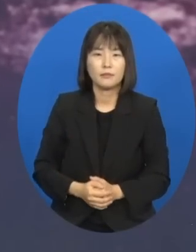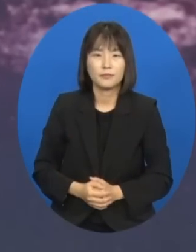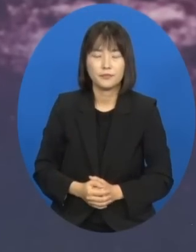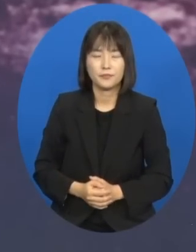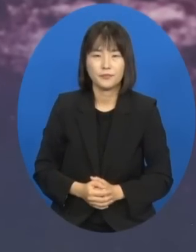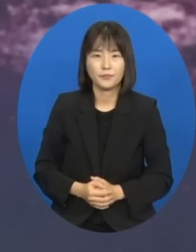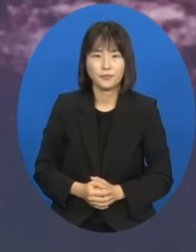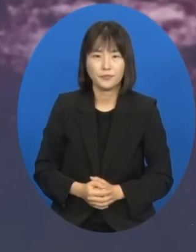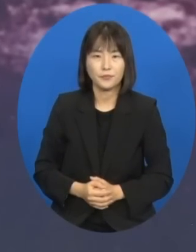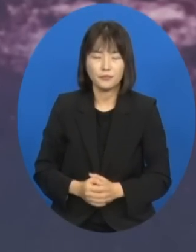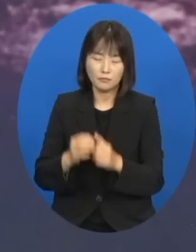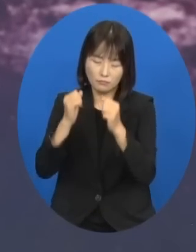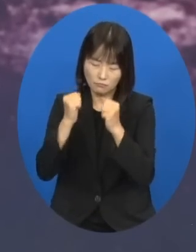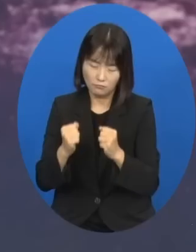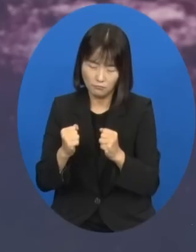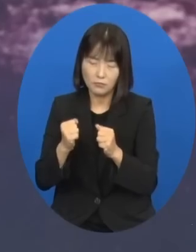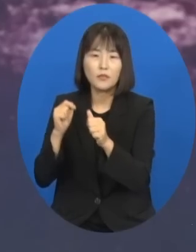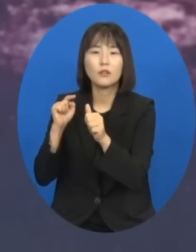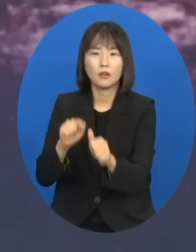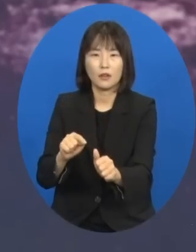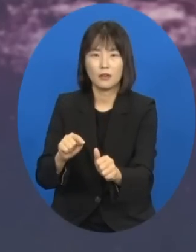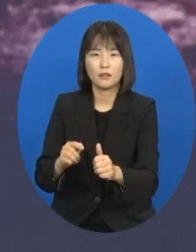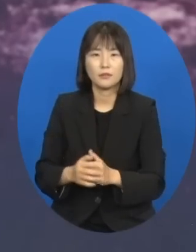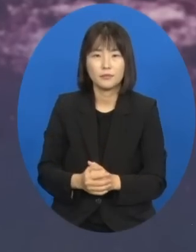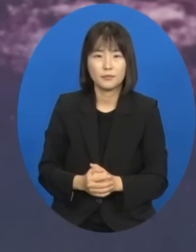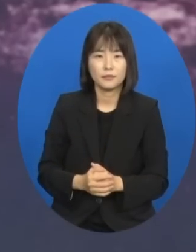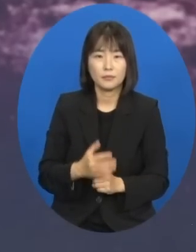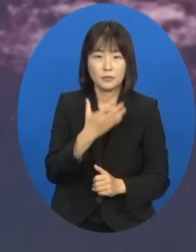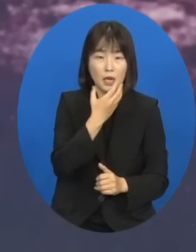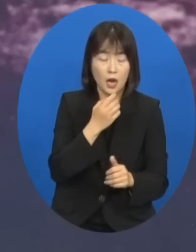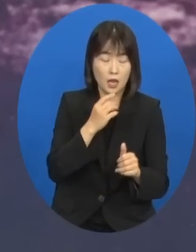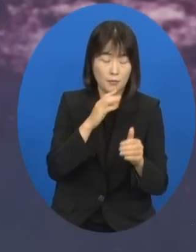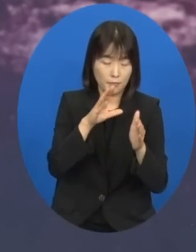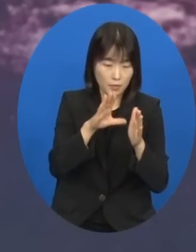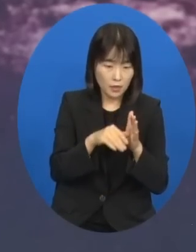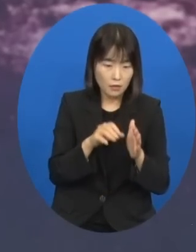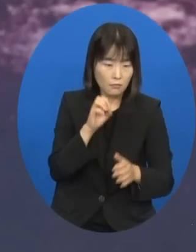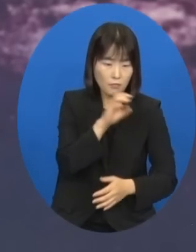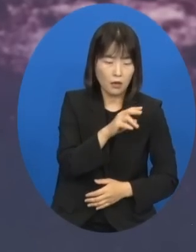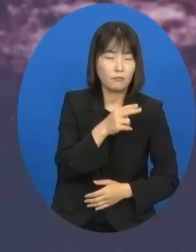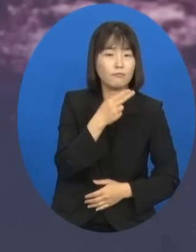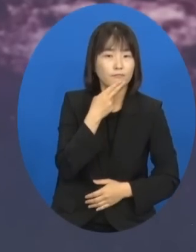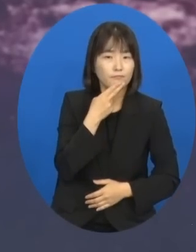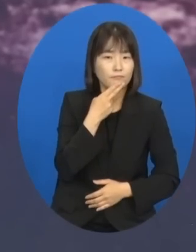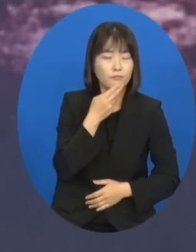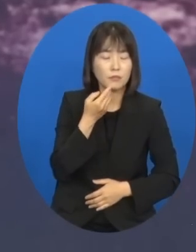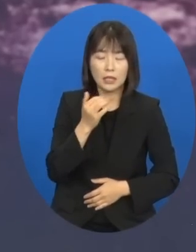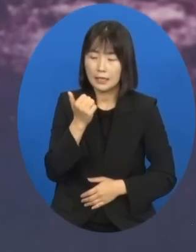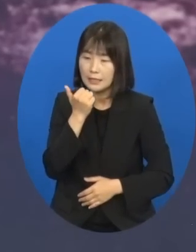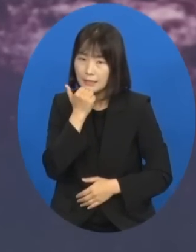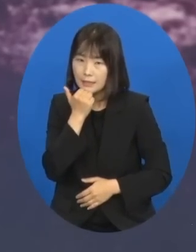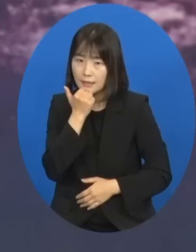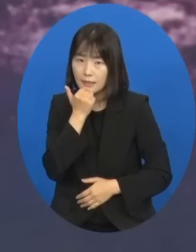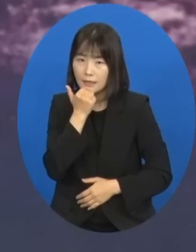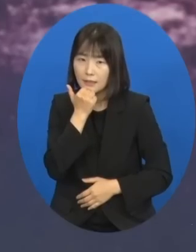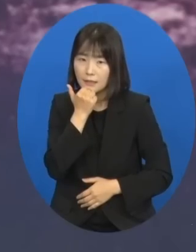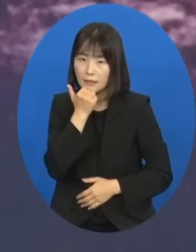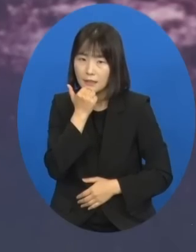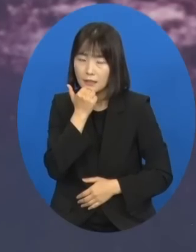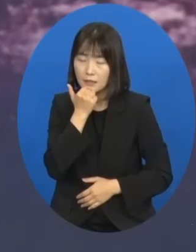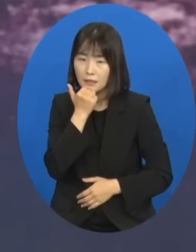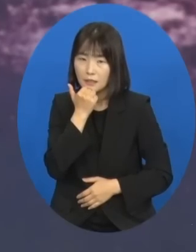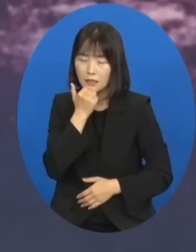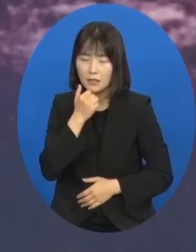거주하라. 머물러 있으라. 아브라함 때는 그런 얘기 없었습니다. 그런데 이삭에게는 가지